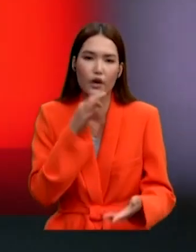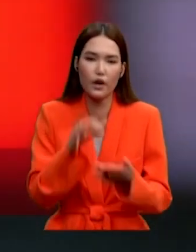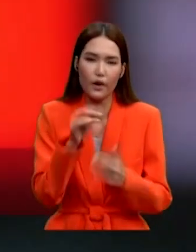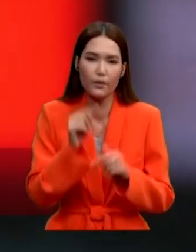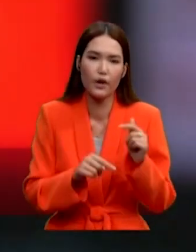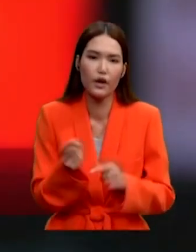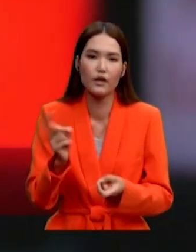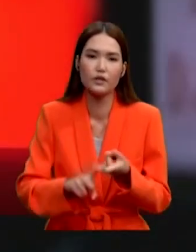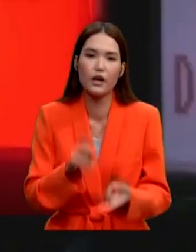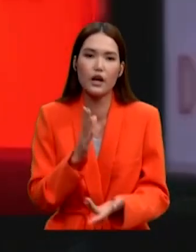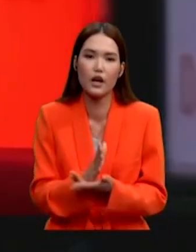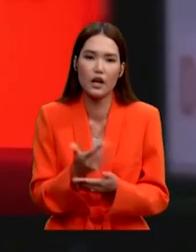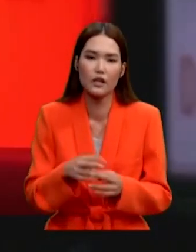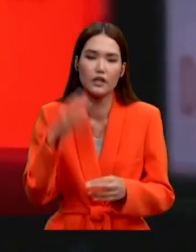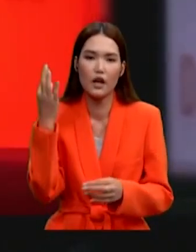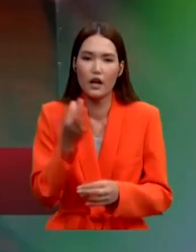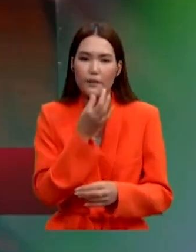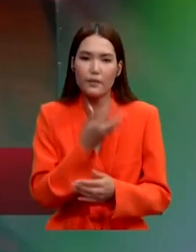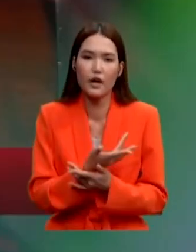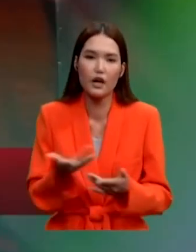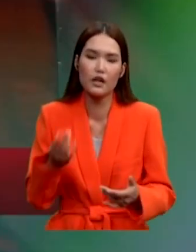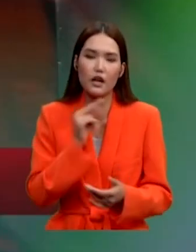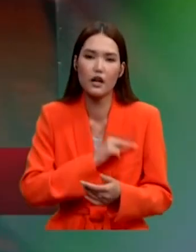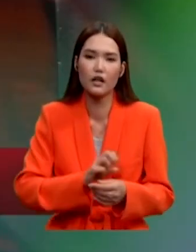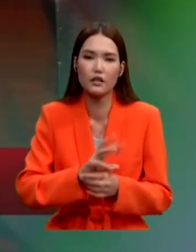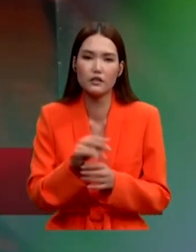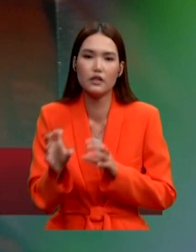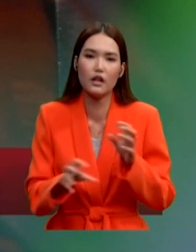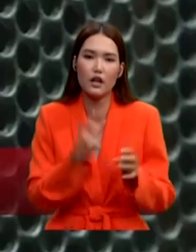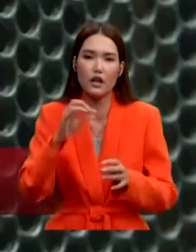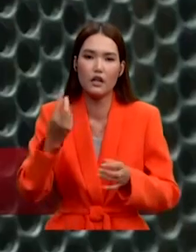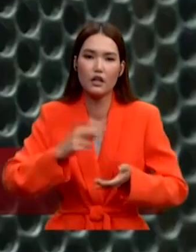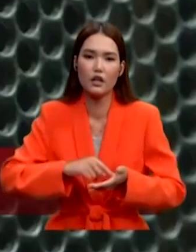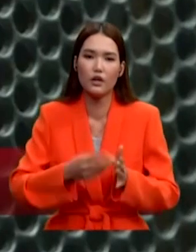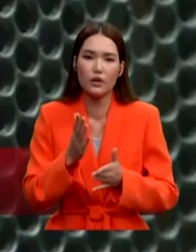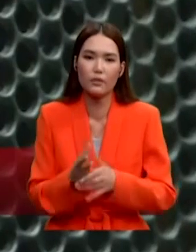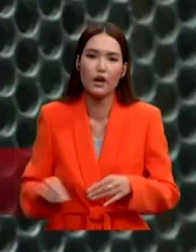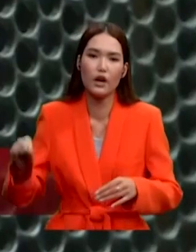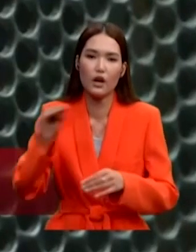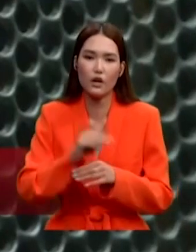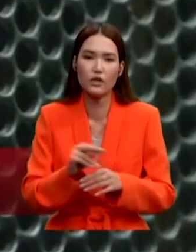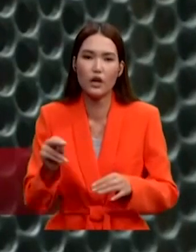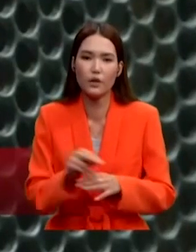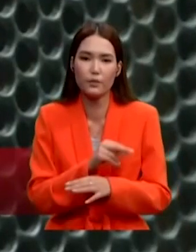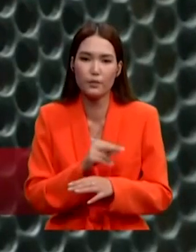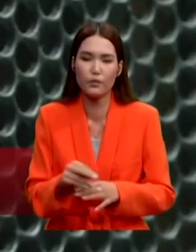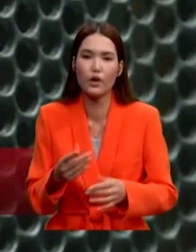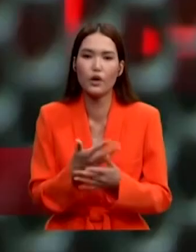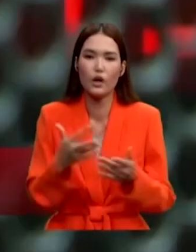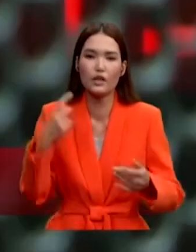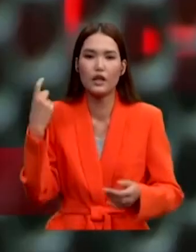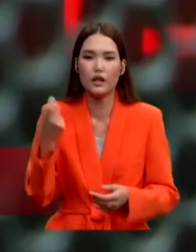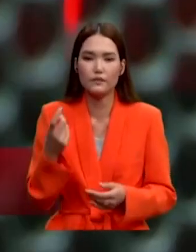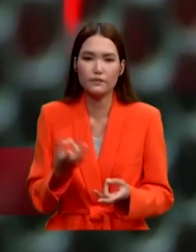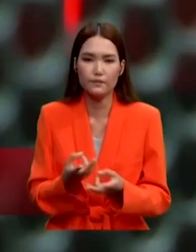связи. В свою очередь, оператор сотовой связи готов обеспечить населенный пункт дополнительными устройствами при содействии